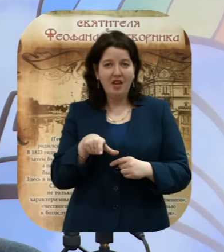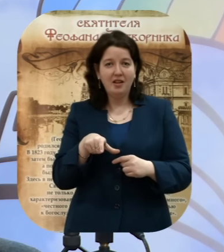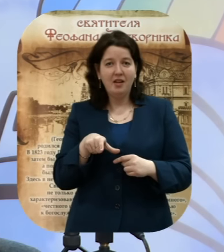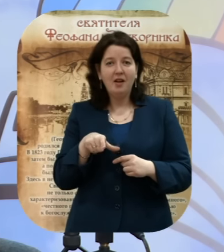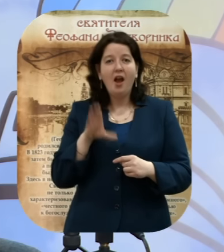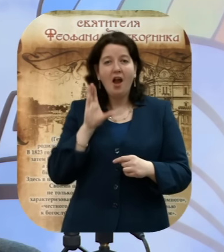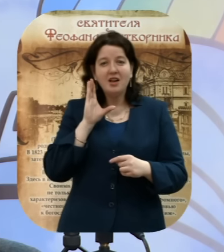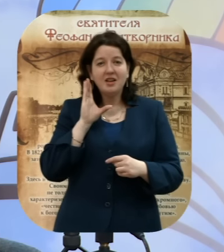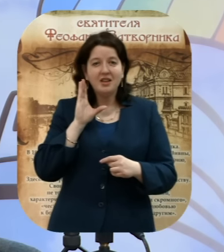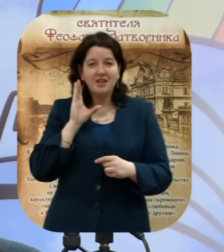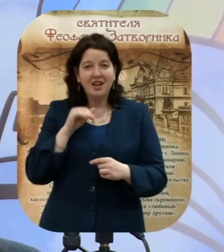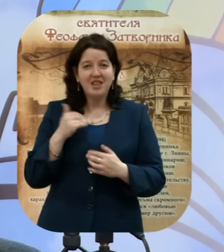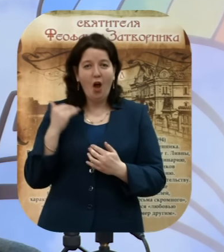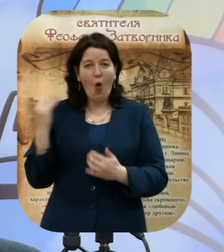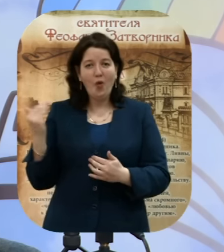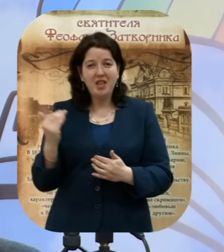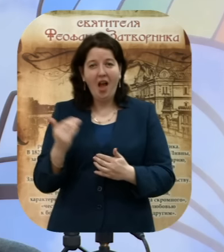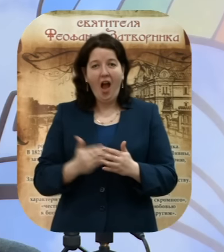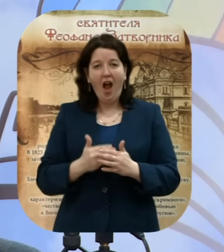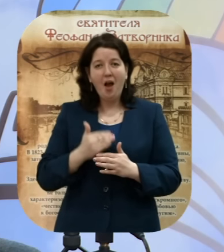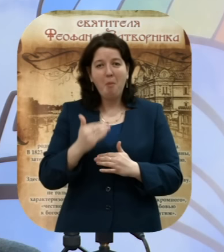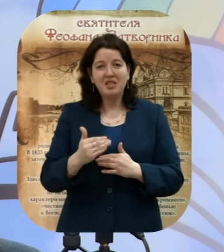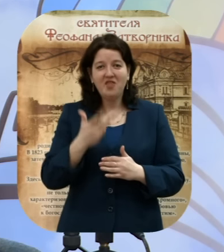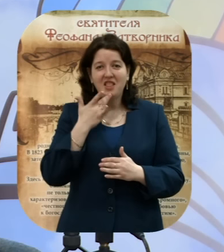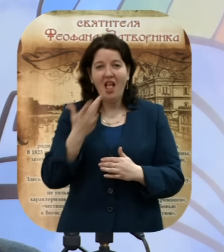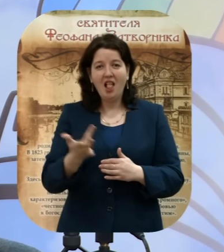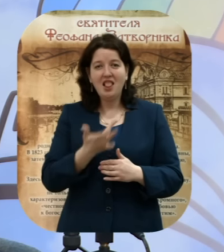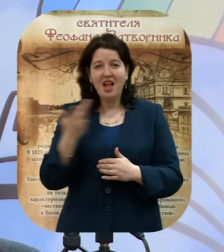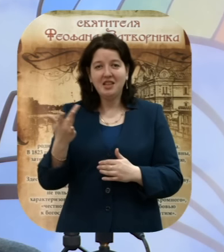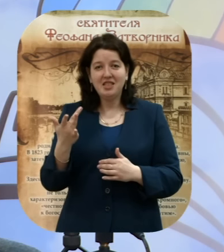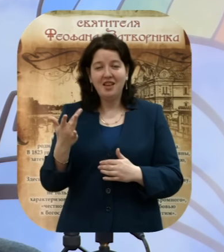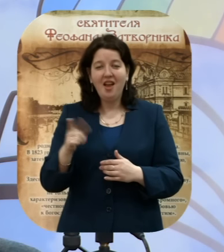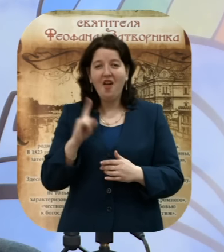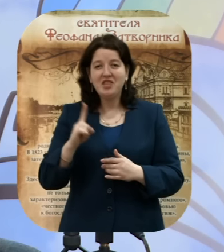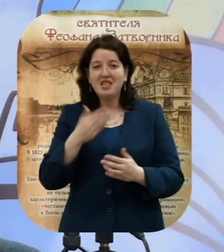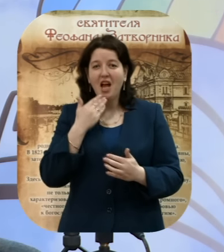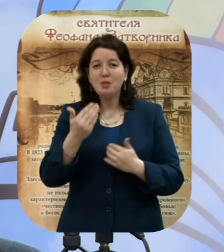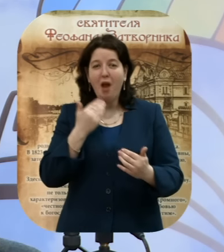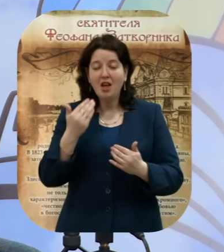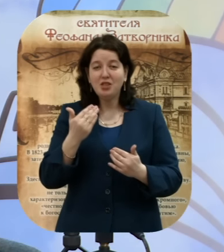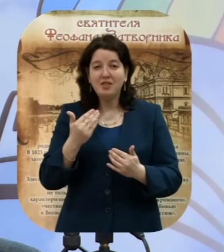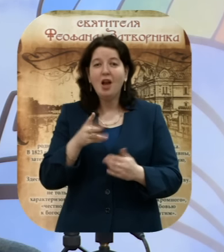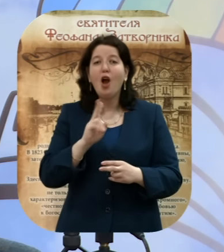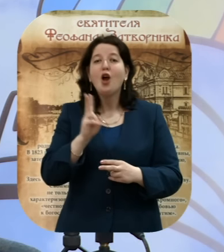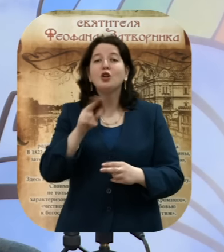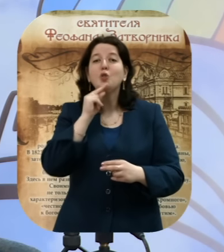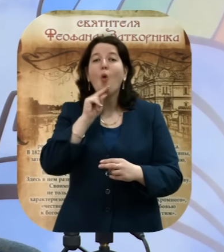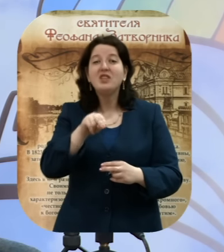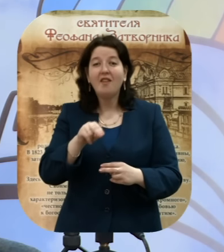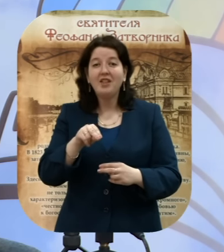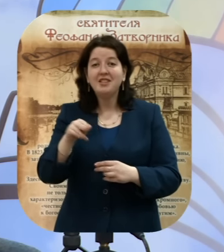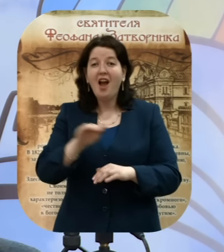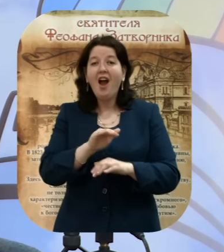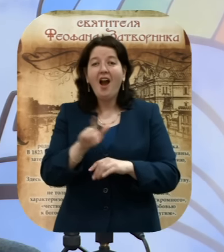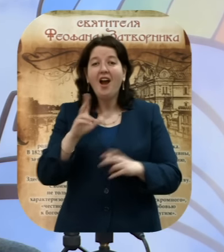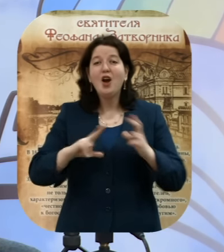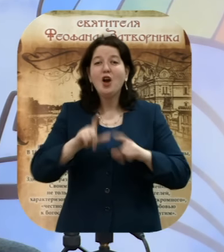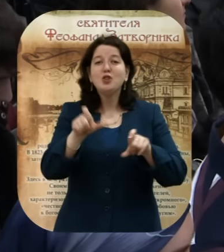на лекции, я грозно спрашиваю студентов, кто виноват? Они дружно отвечают, не вы,